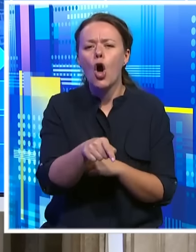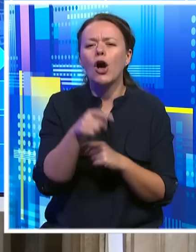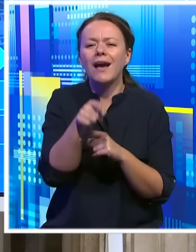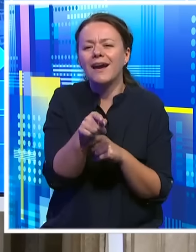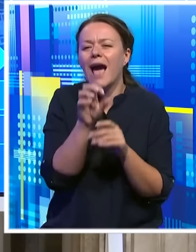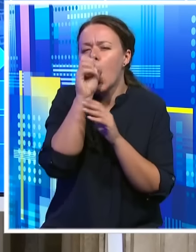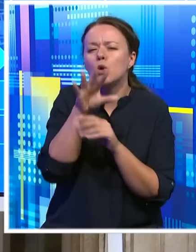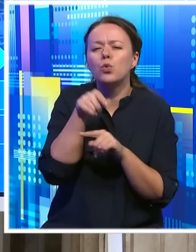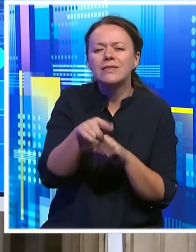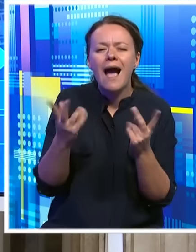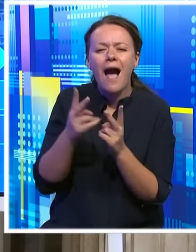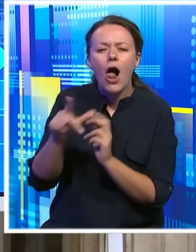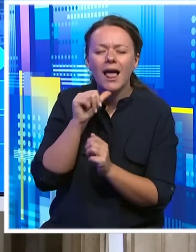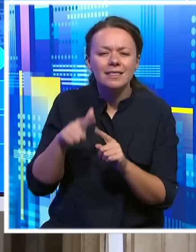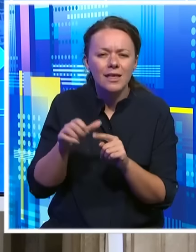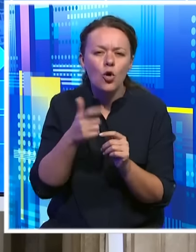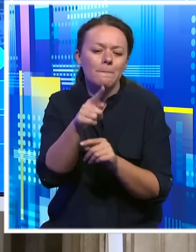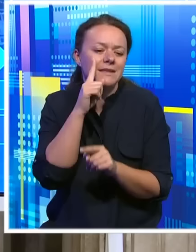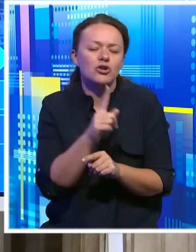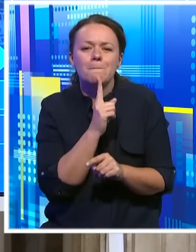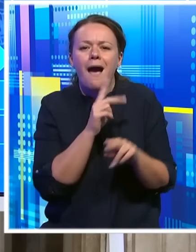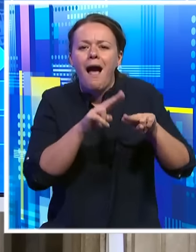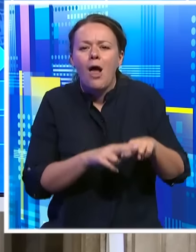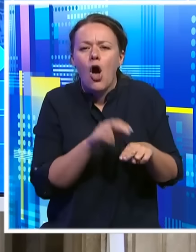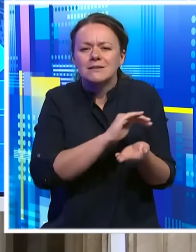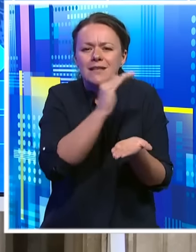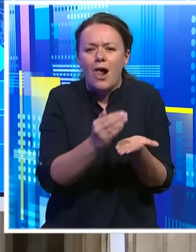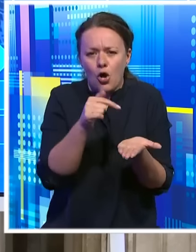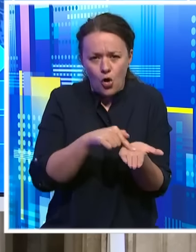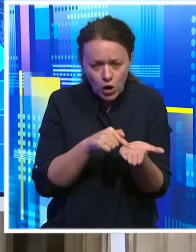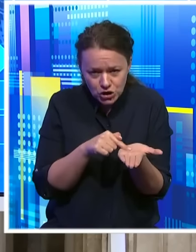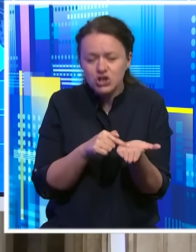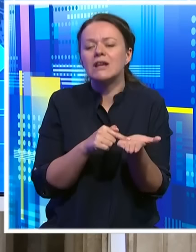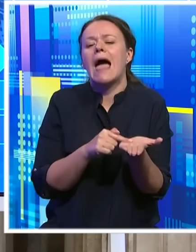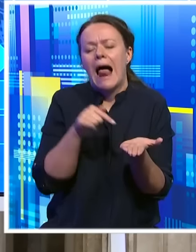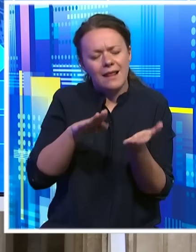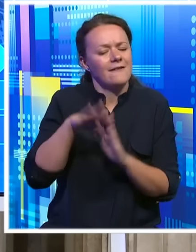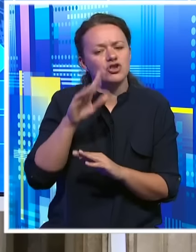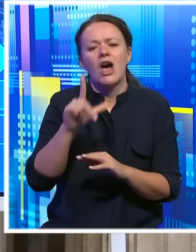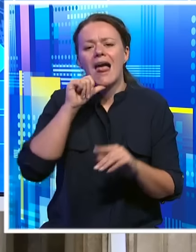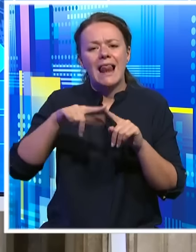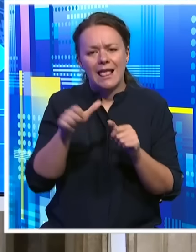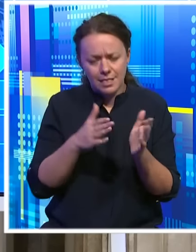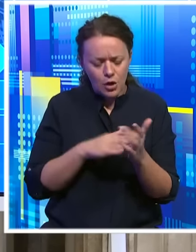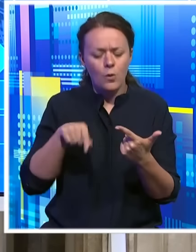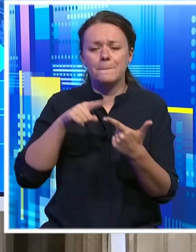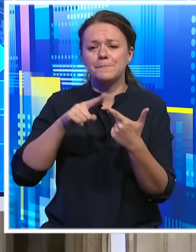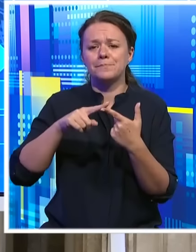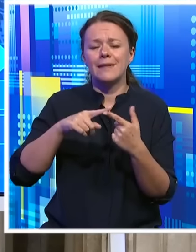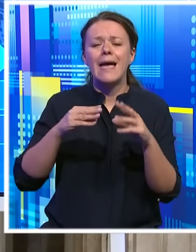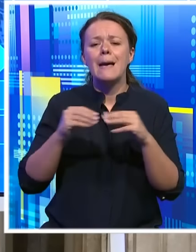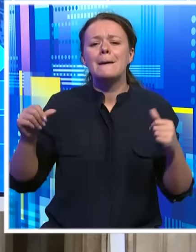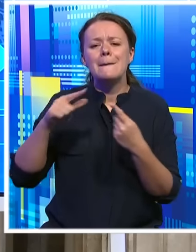Neko će vam reći od, ne znam, molibdena do ne znam čega, ali se to uvek svodi na litijum, na pesak, jer ne možete da